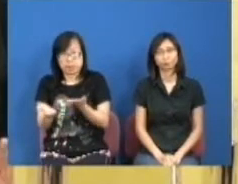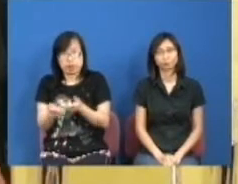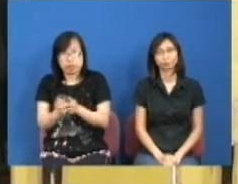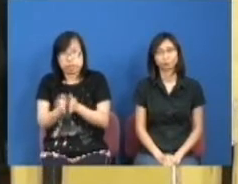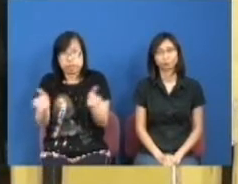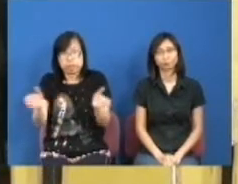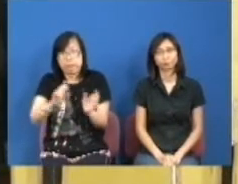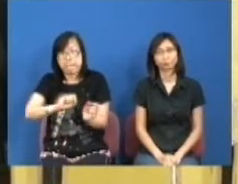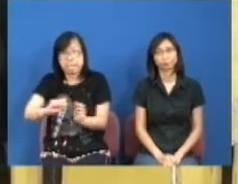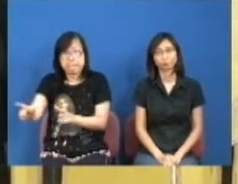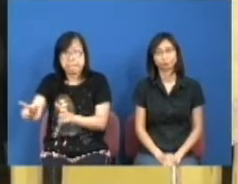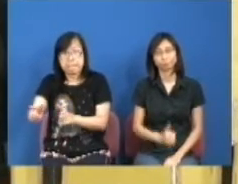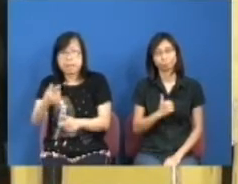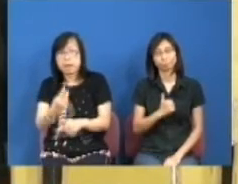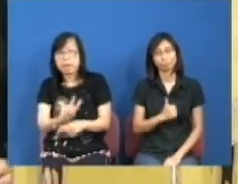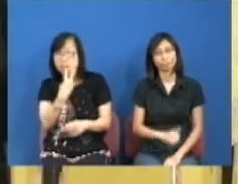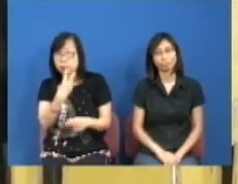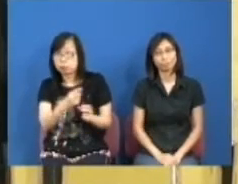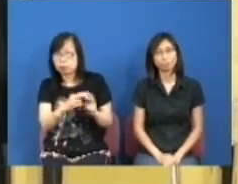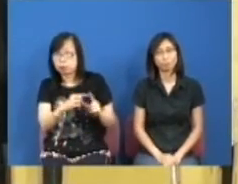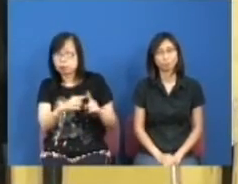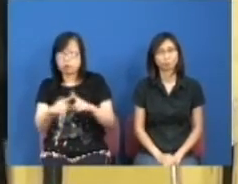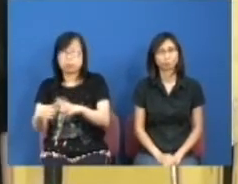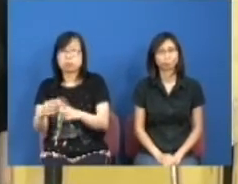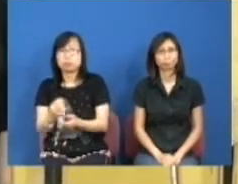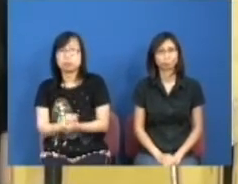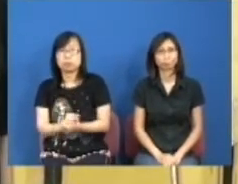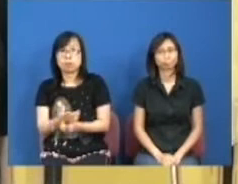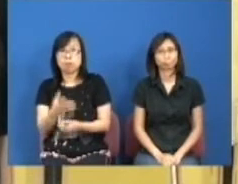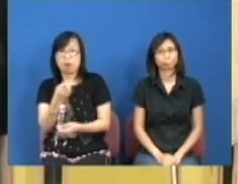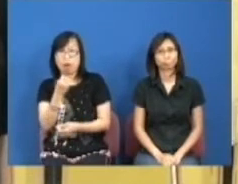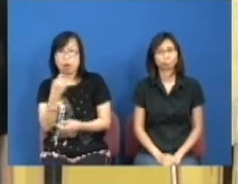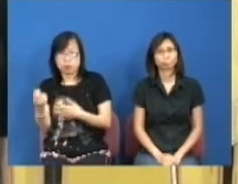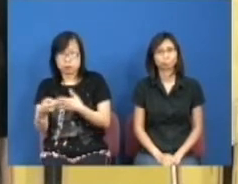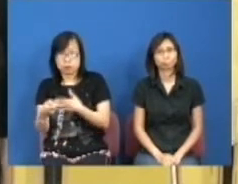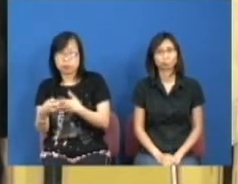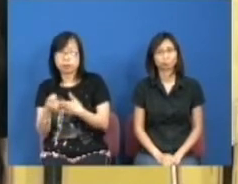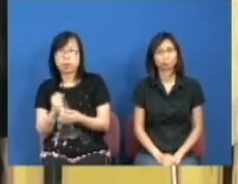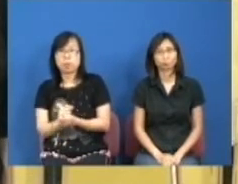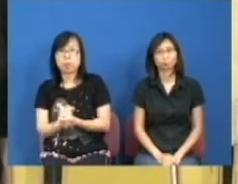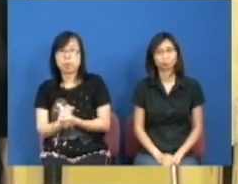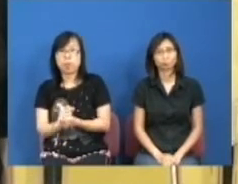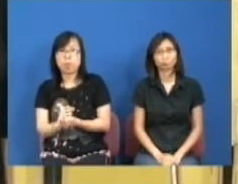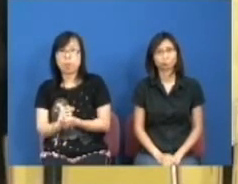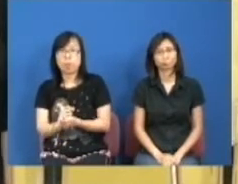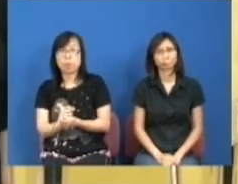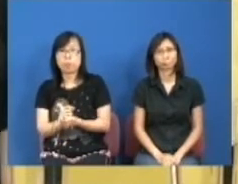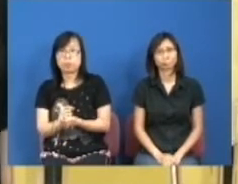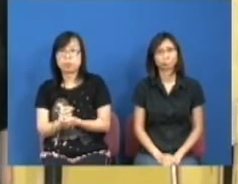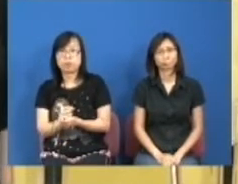民主派的政黨的、嗯、是吧。另外牽涉一個問題就是我們講近年來我